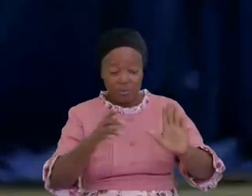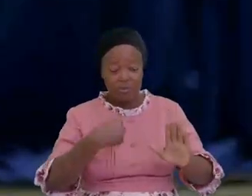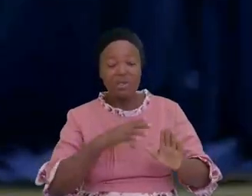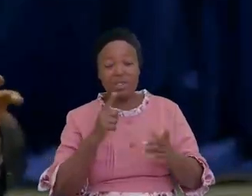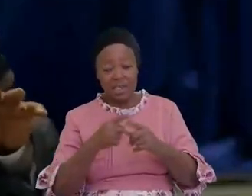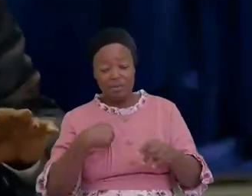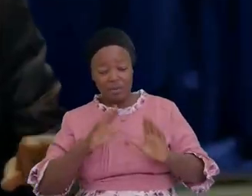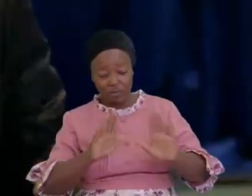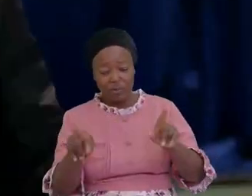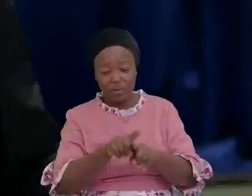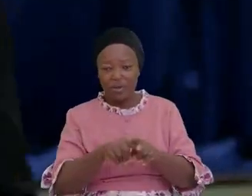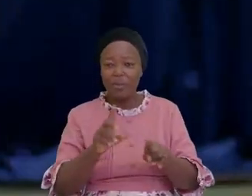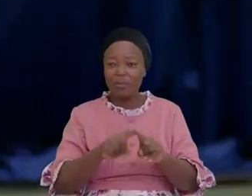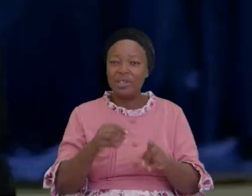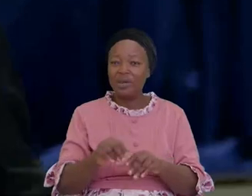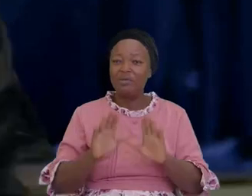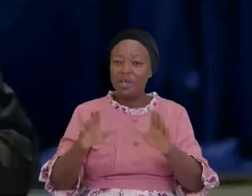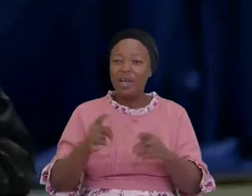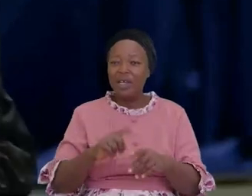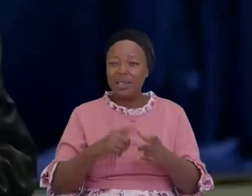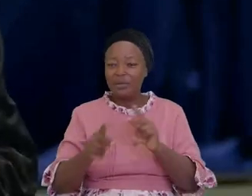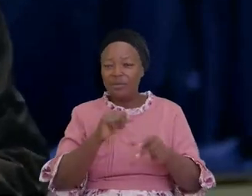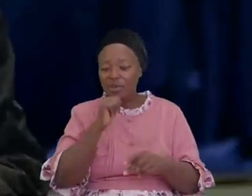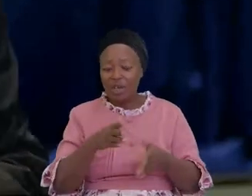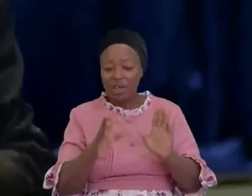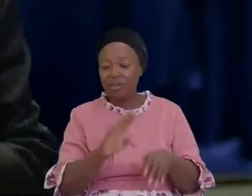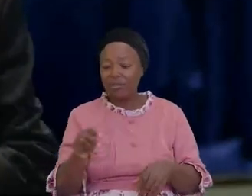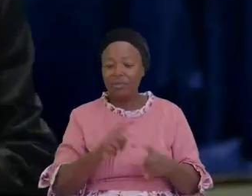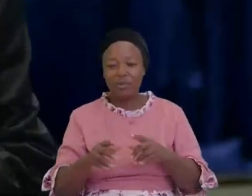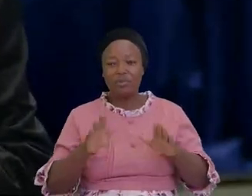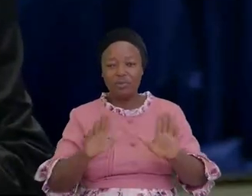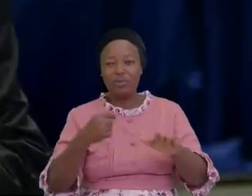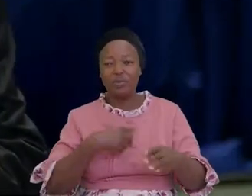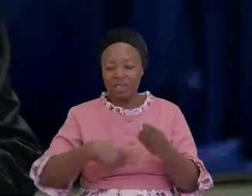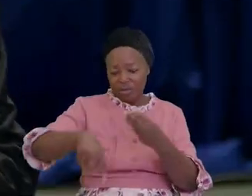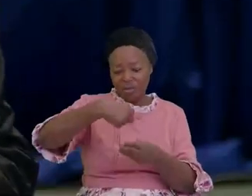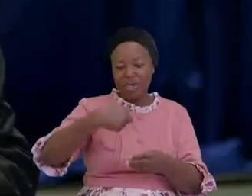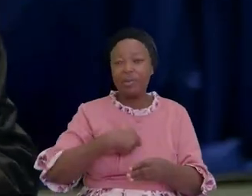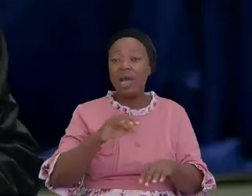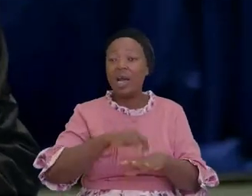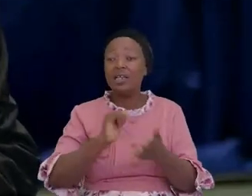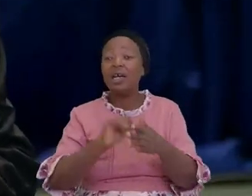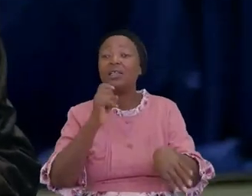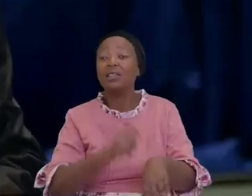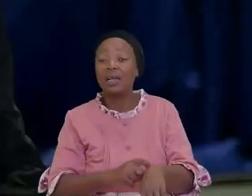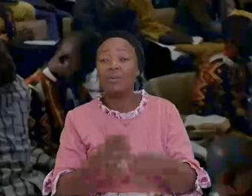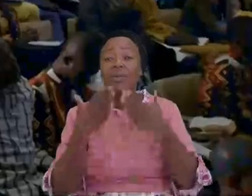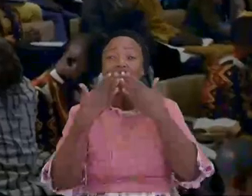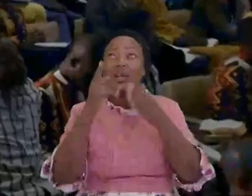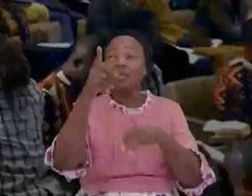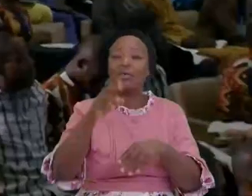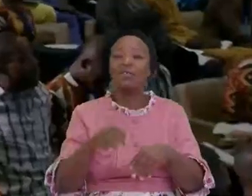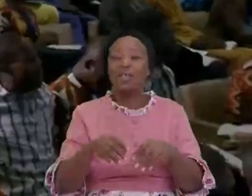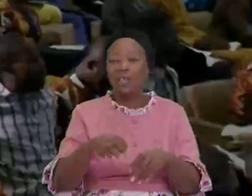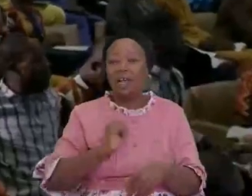me tisse. Les gens ne les permettent plus de me tirer, de me pousser. À l'époque, Dieu merci, j'étais